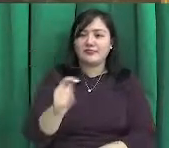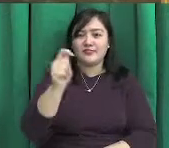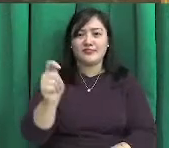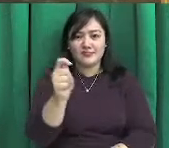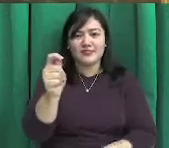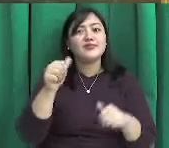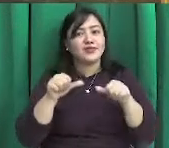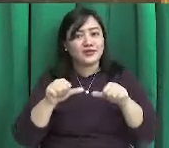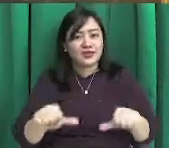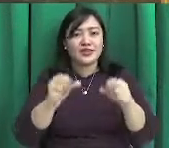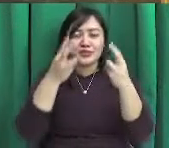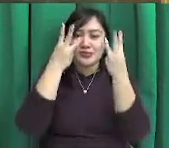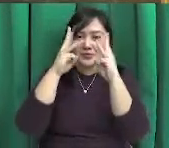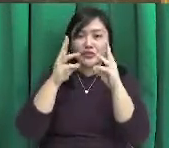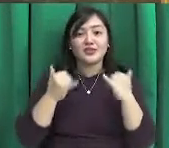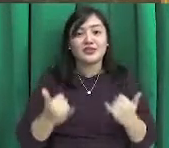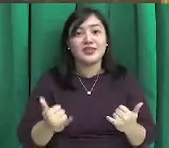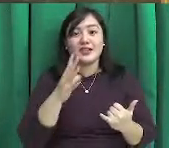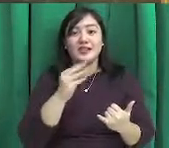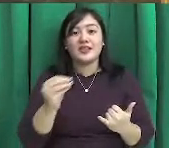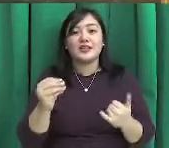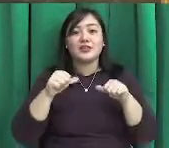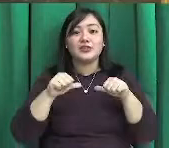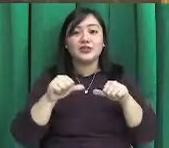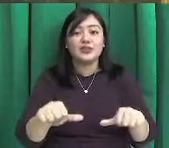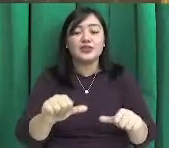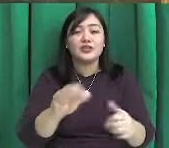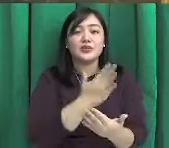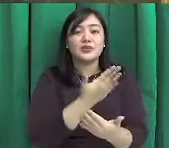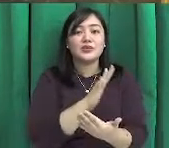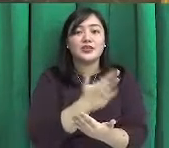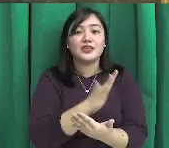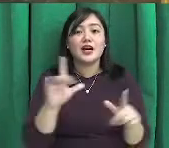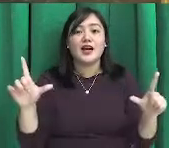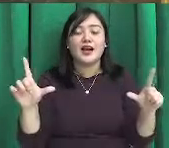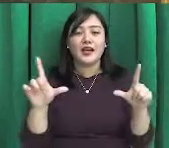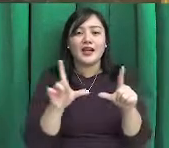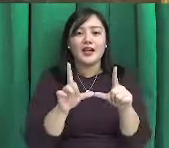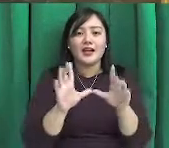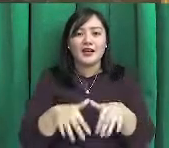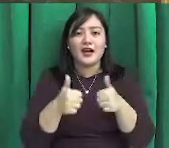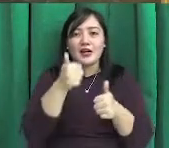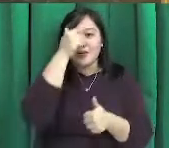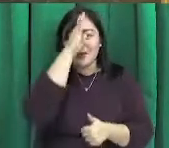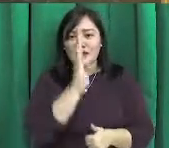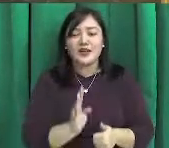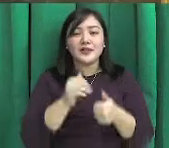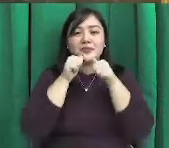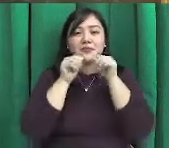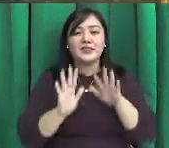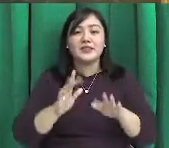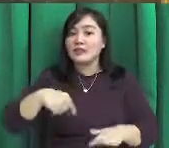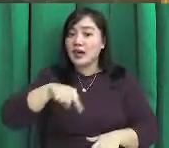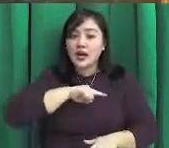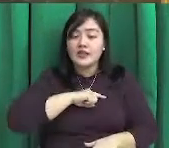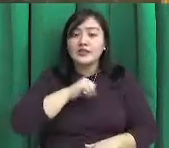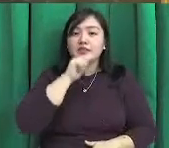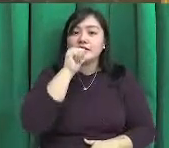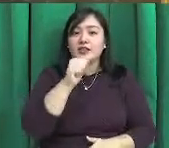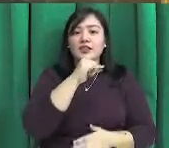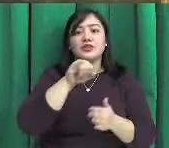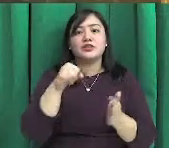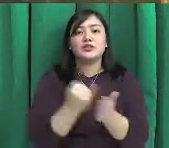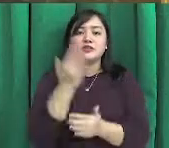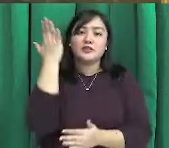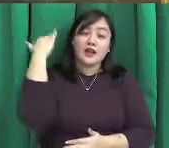keep passing the link. At kung paano po na tayo pinagpala, Hindi lang nung last Tuesday, maging nung mga